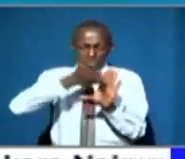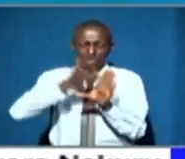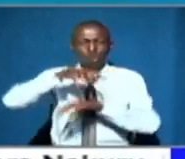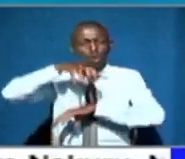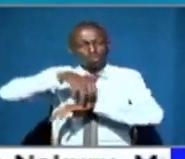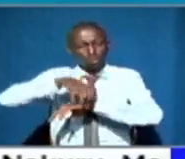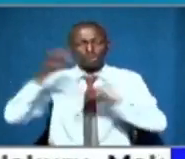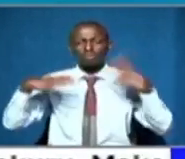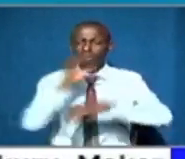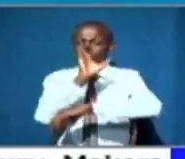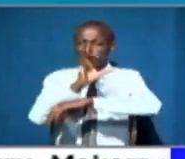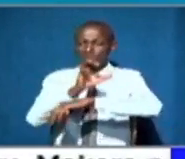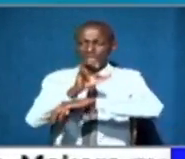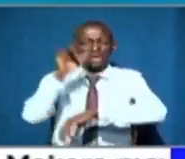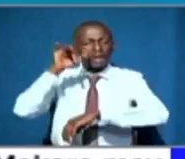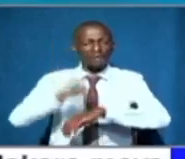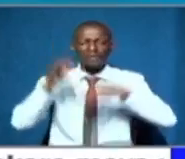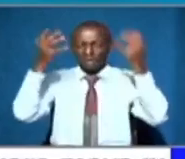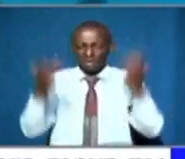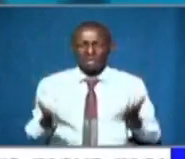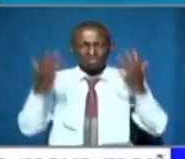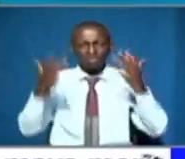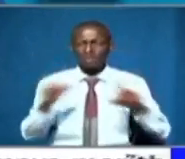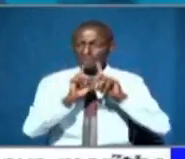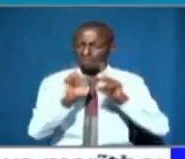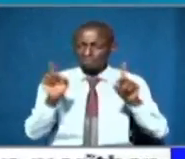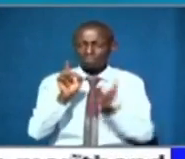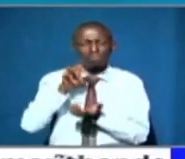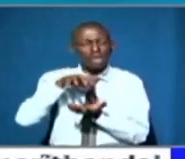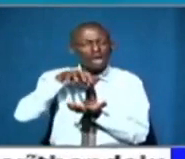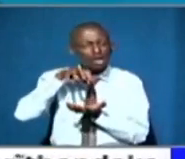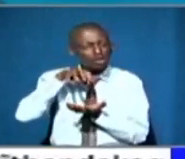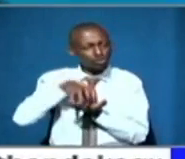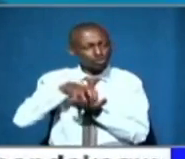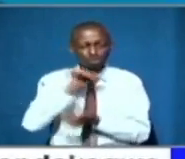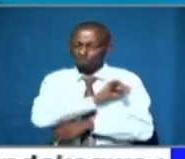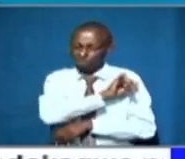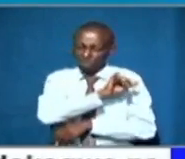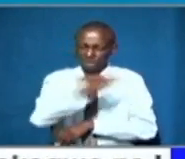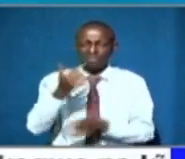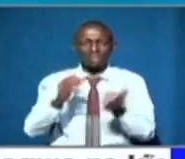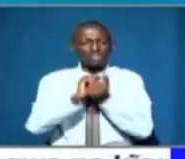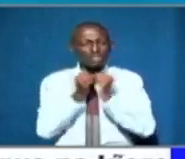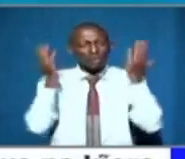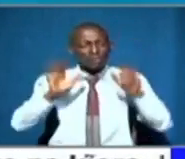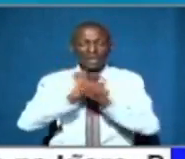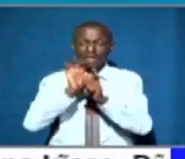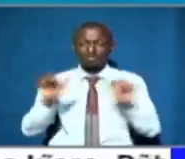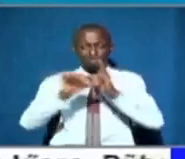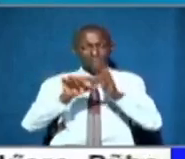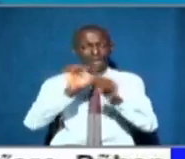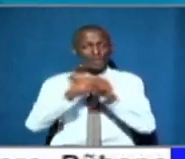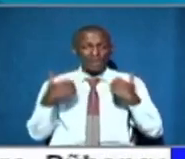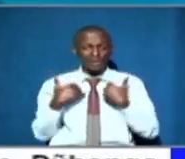adwa makanitha we are very affected but ni situation yori kuo na maundu ni magerorokite maingi riu ni thina maundu maingi